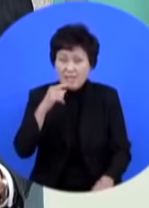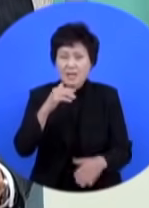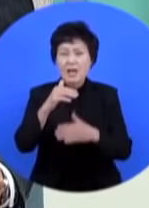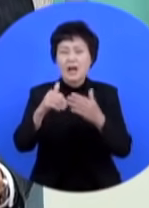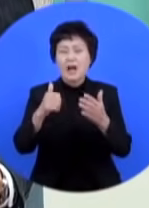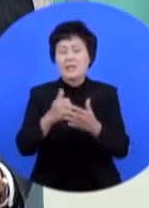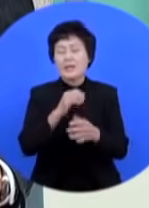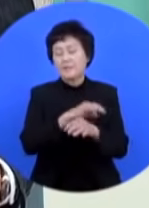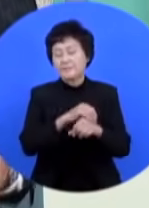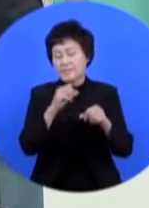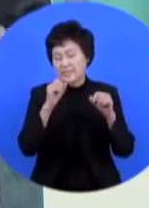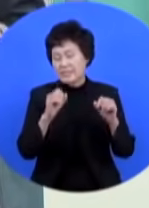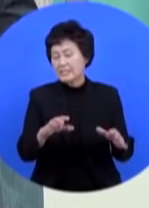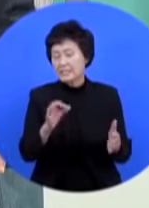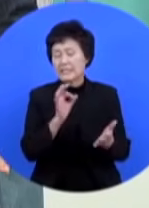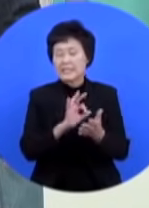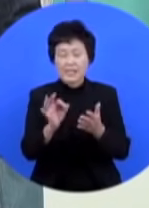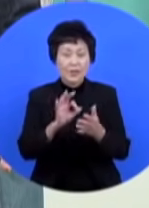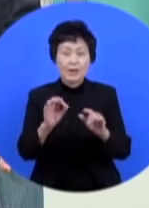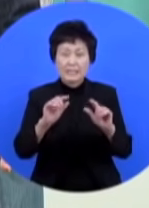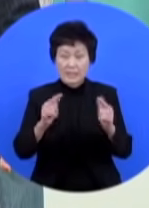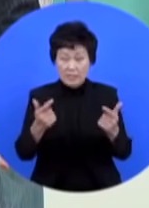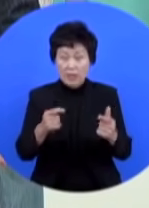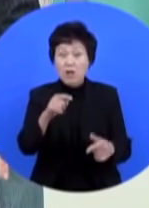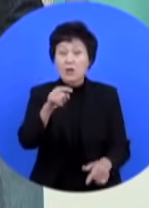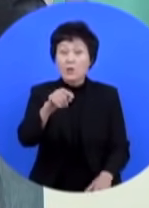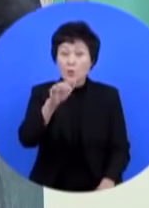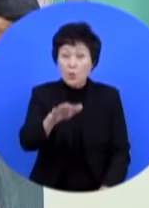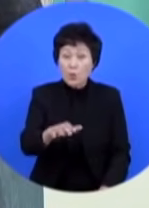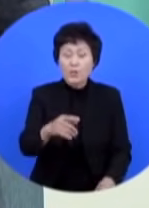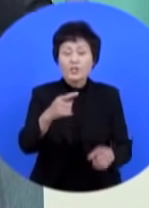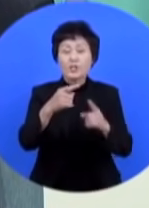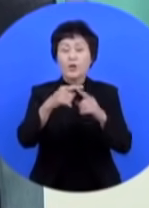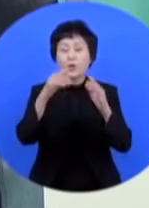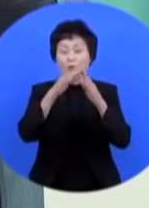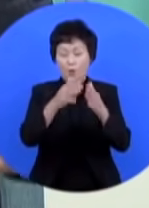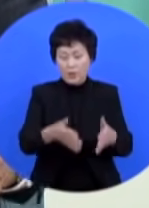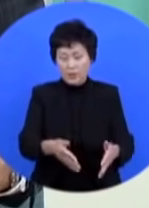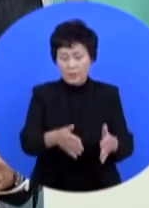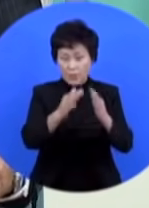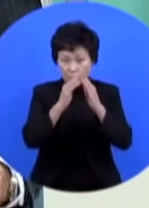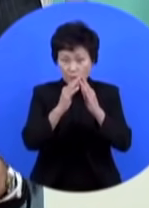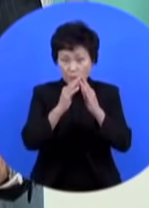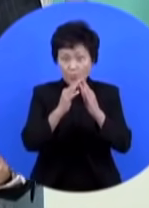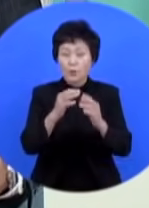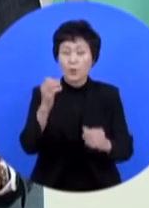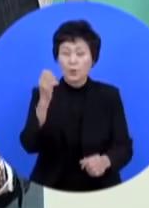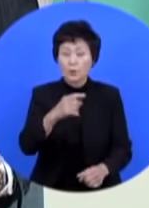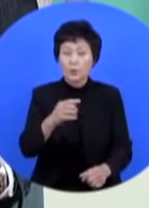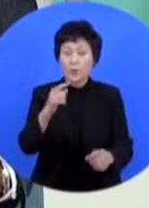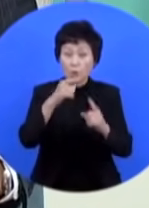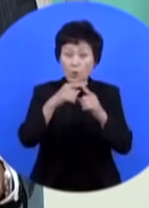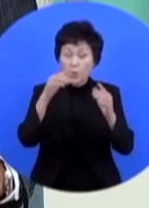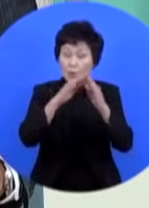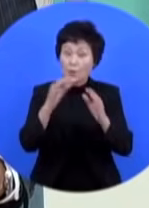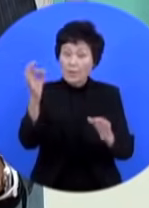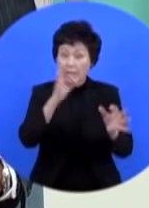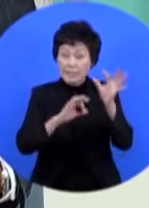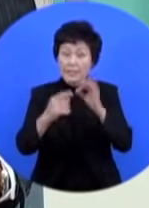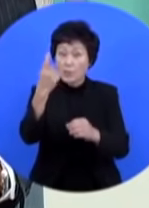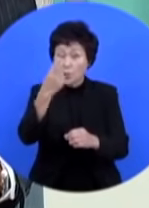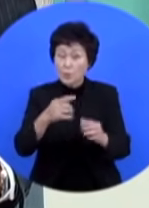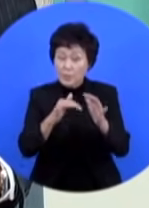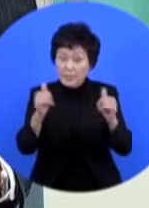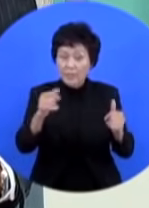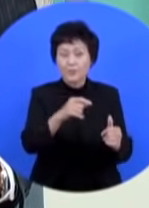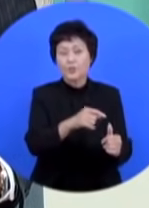않죠. 그렇죠. 네. 분명히 네. 교회가 세워지고 그리고 또 거기 오는 사람도 구원시키기 위해서 하나님이 그렇게 해서 사용하시네요.